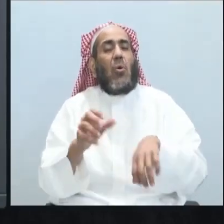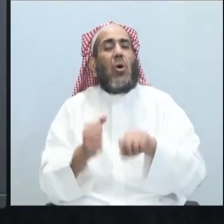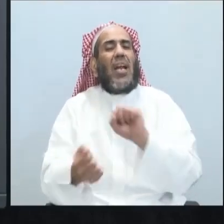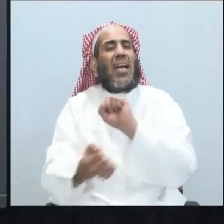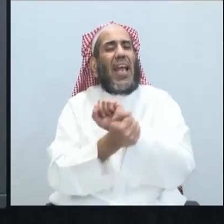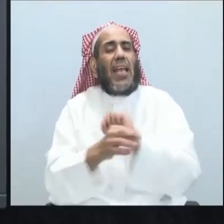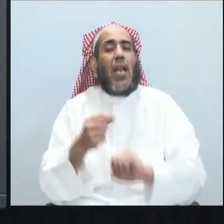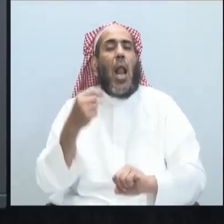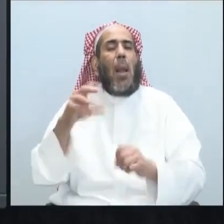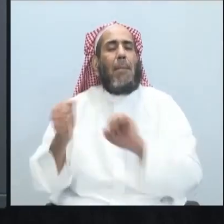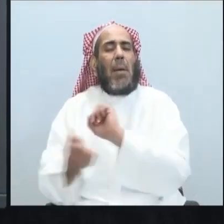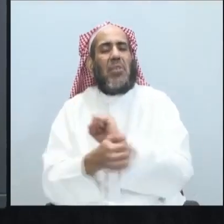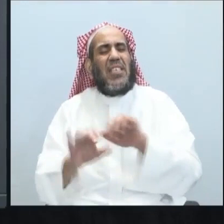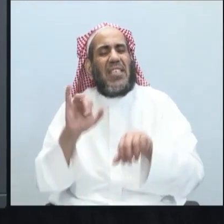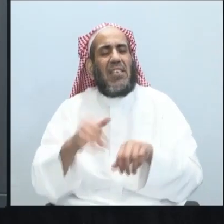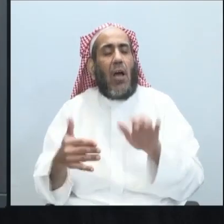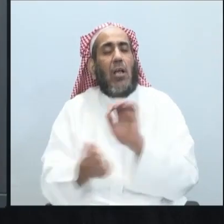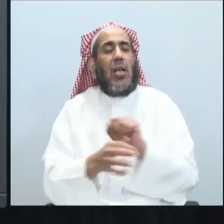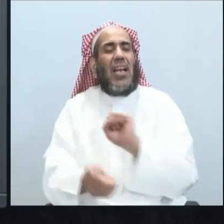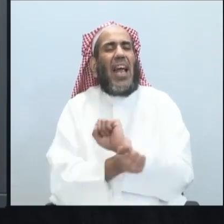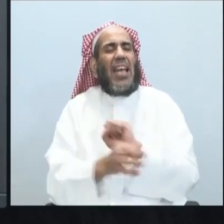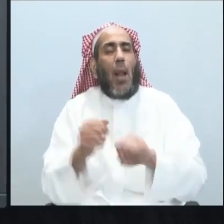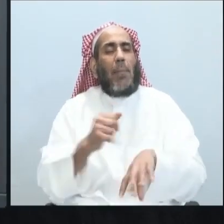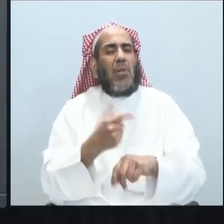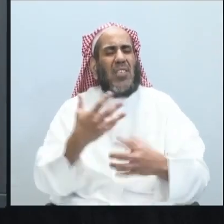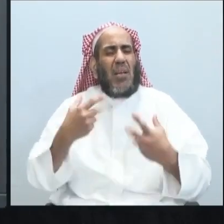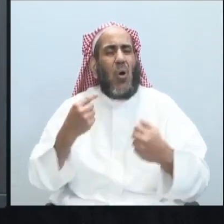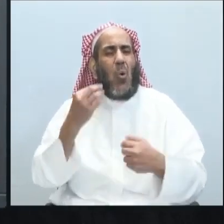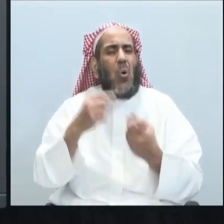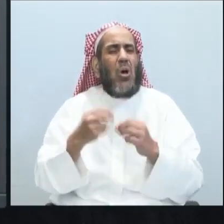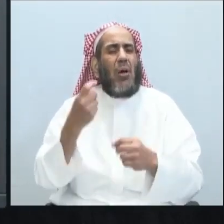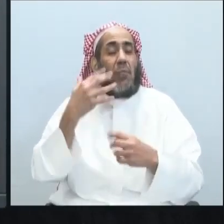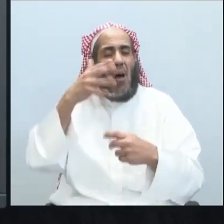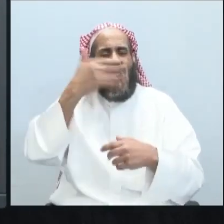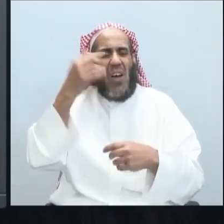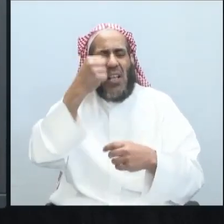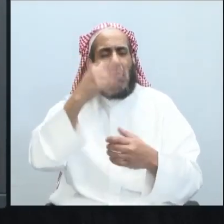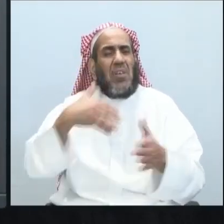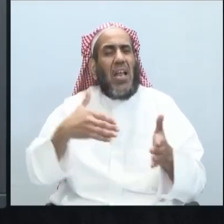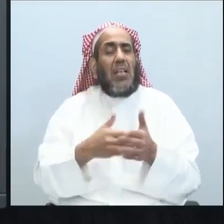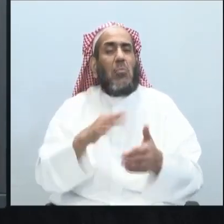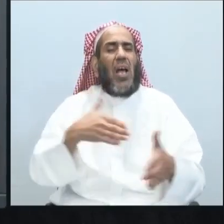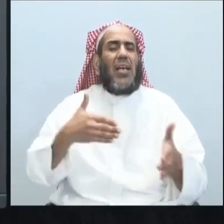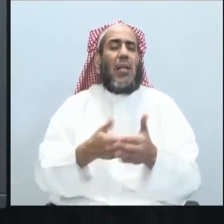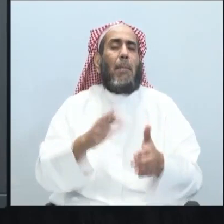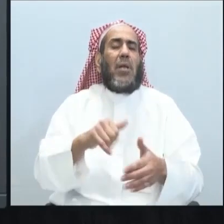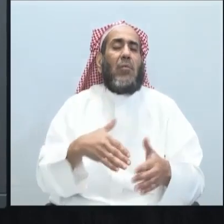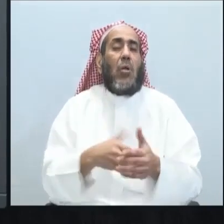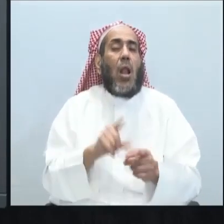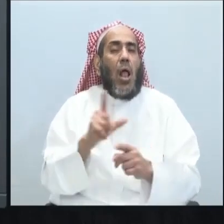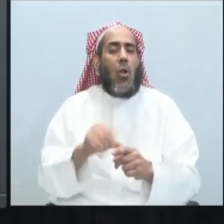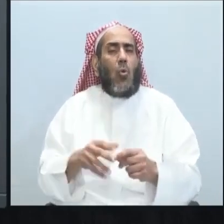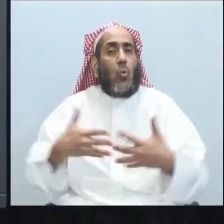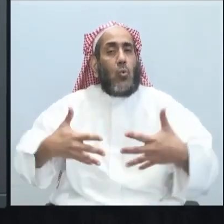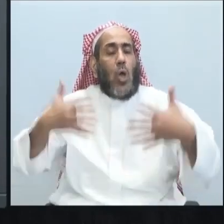المحبسين يعني ان جلس في اخر عمره و سمى نفسه رهين المحبسين بعد اصابه يعني فقد بصره في نهايه عمره وحتى مات في اواخر عمره لكنه